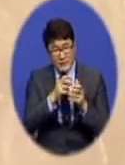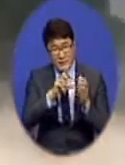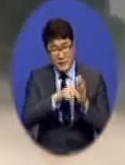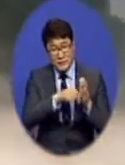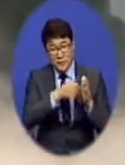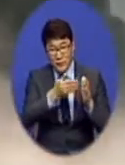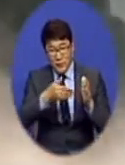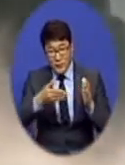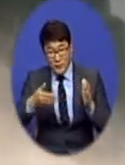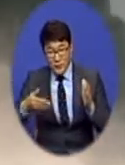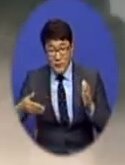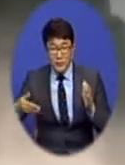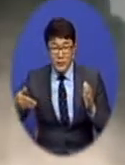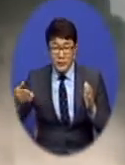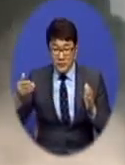적셨지요